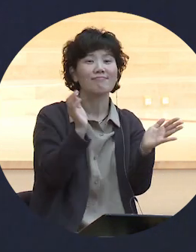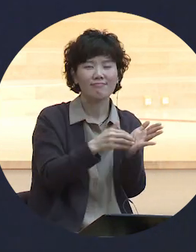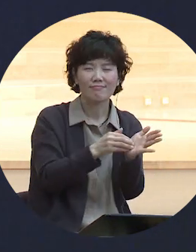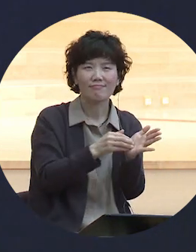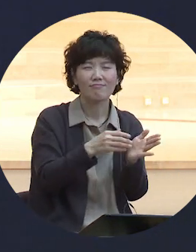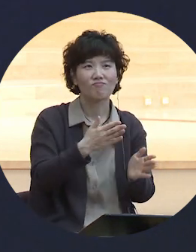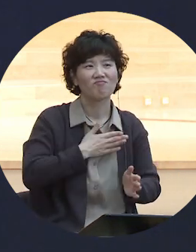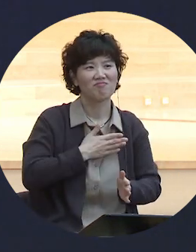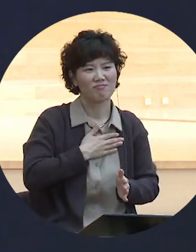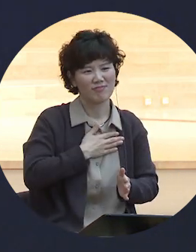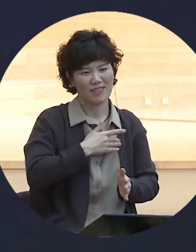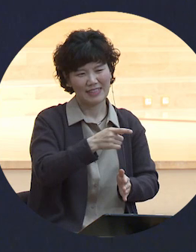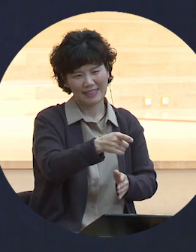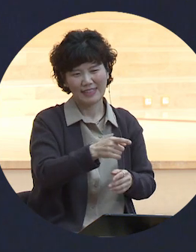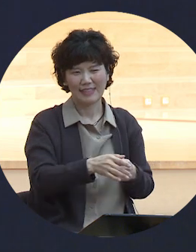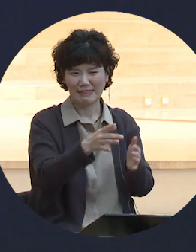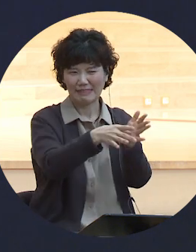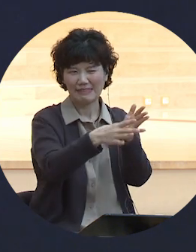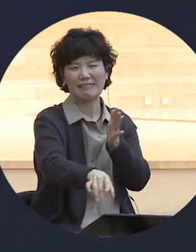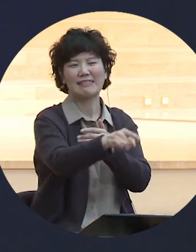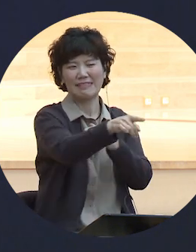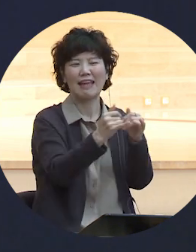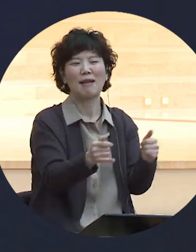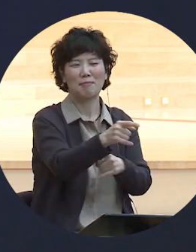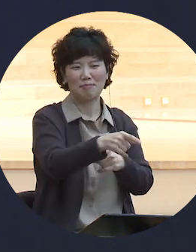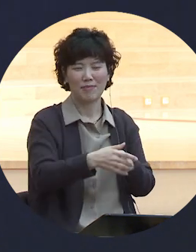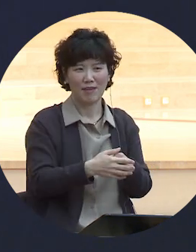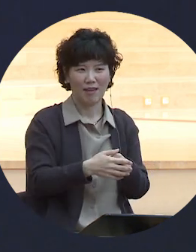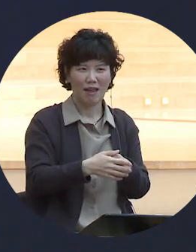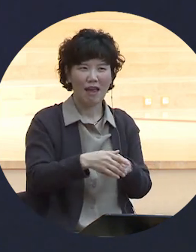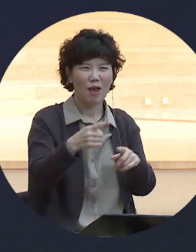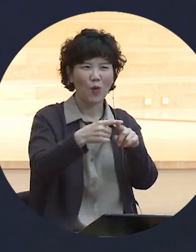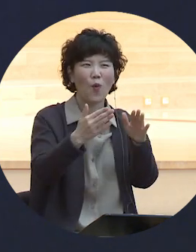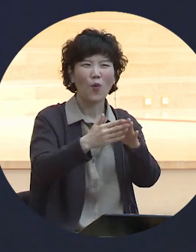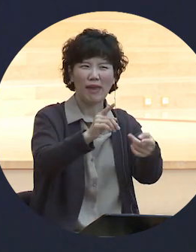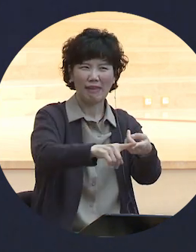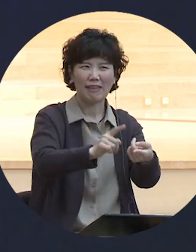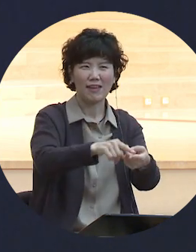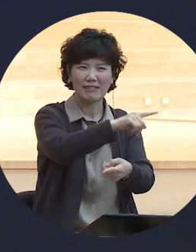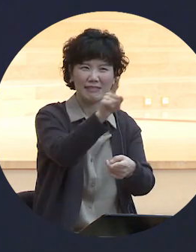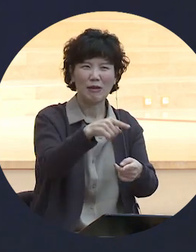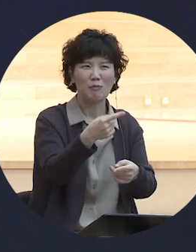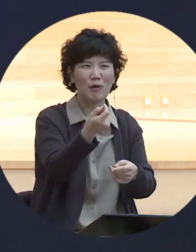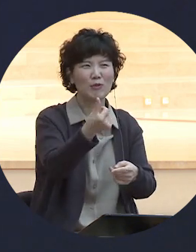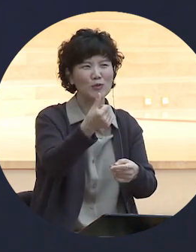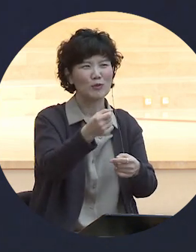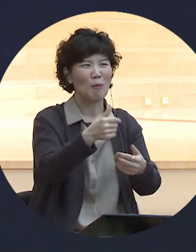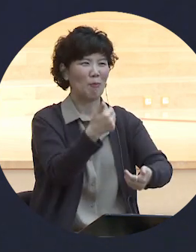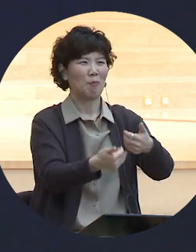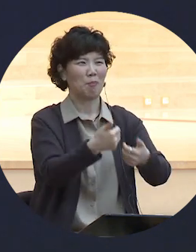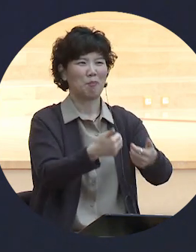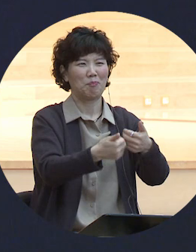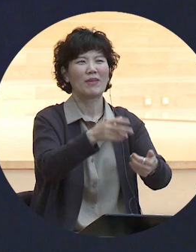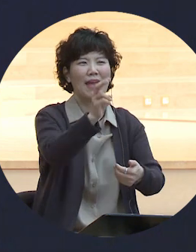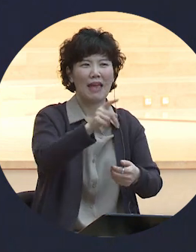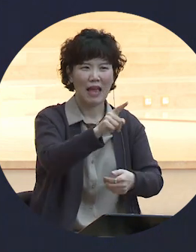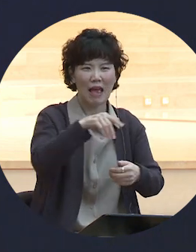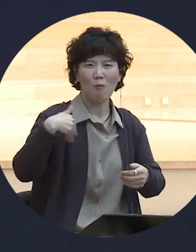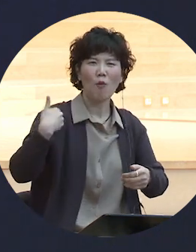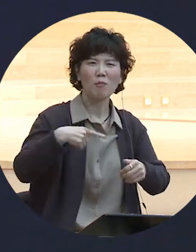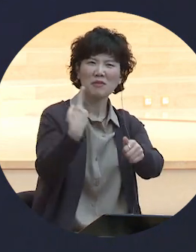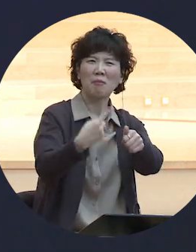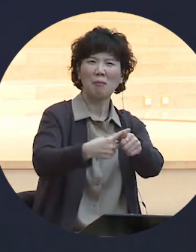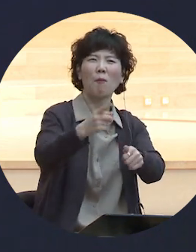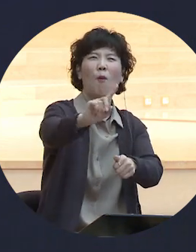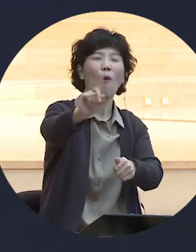읽으면서 야, 참 별나다. 기성교회에 무슨 알러지 반응이 이렇게 있는구나. 뭘 알지도 못하면서 이렇게 비판을